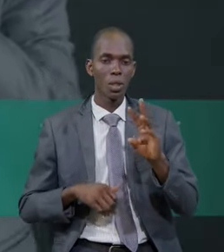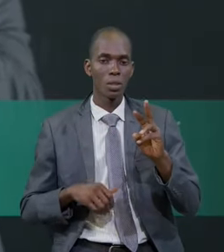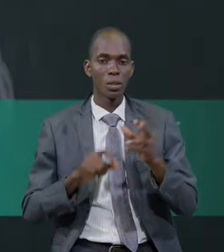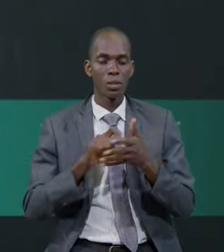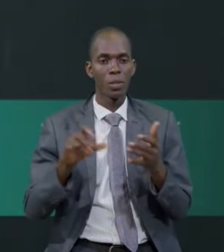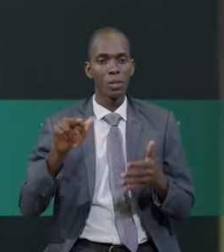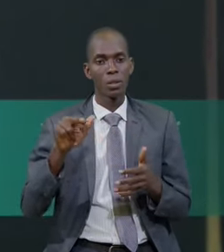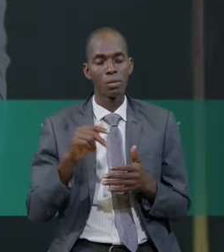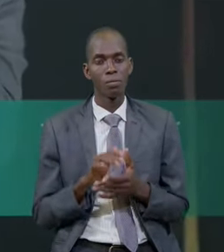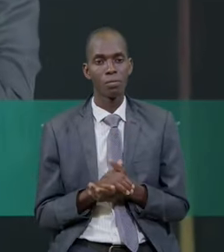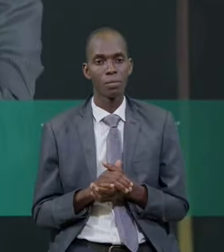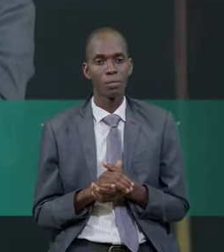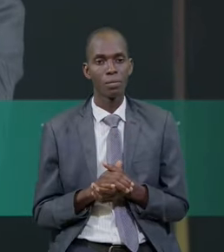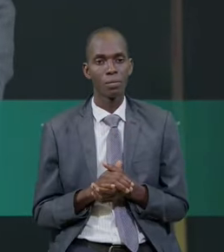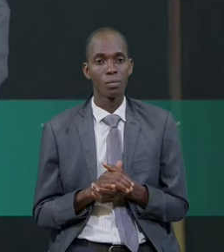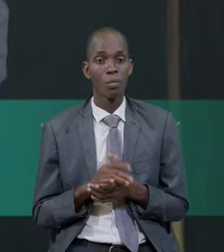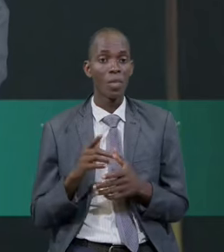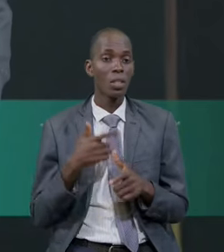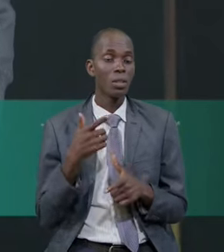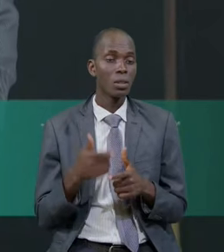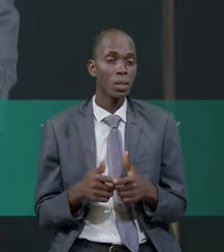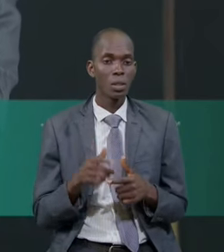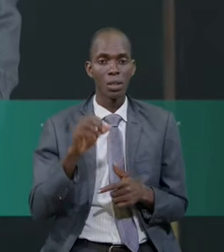1 Samuel 16, 13.